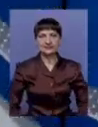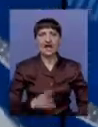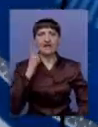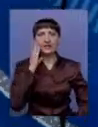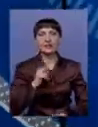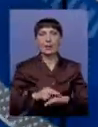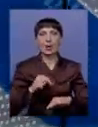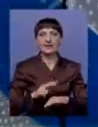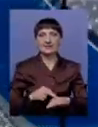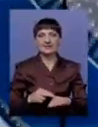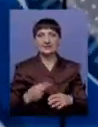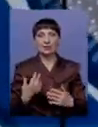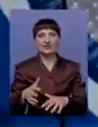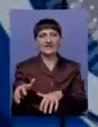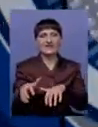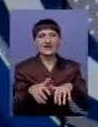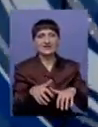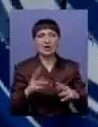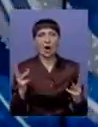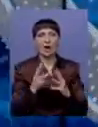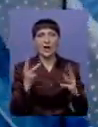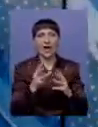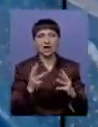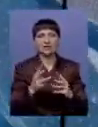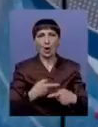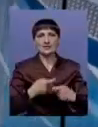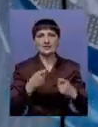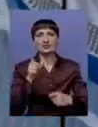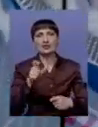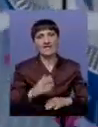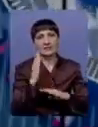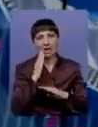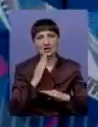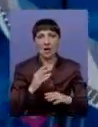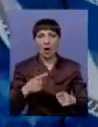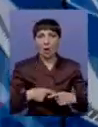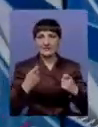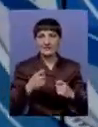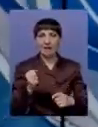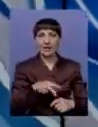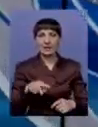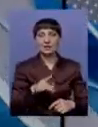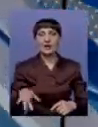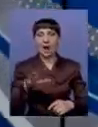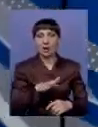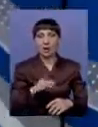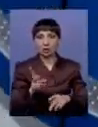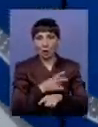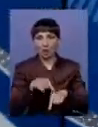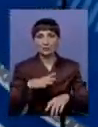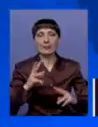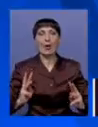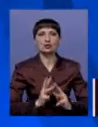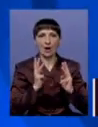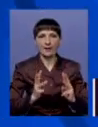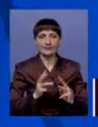В Алматы полицейский вынес из горящего отеля спящего человека. Минувшей ночью в одной из гостиниц Алатауского района произошел пожар.